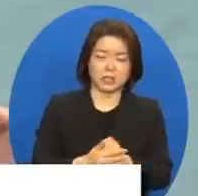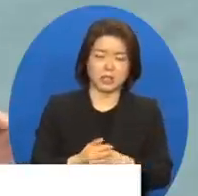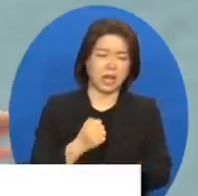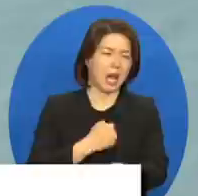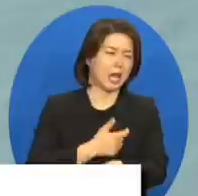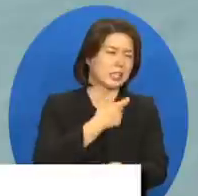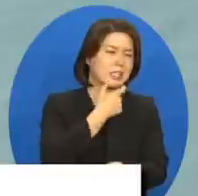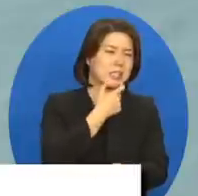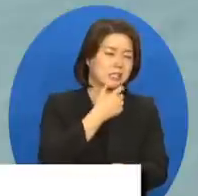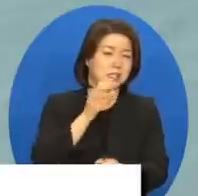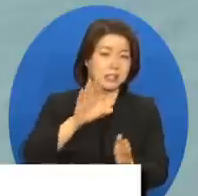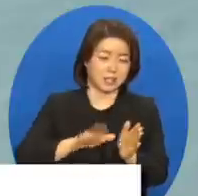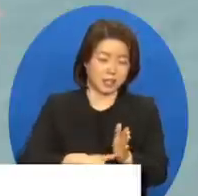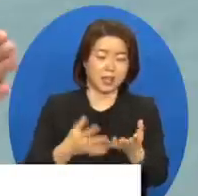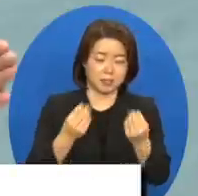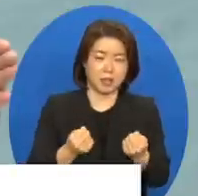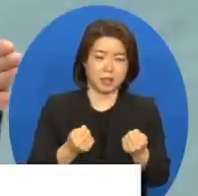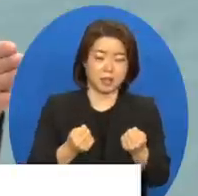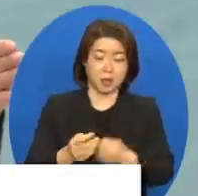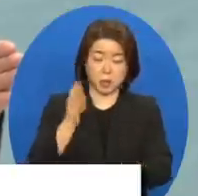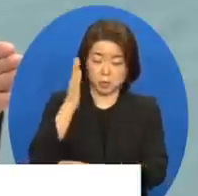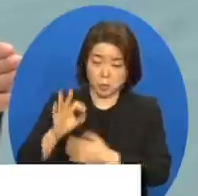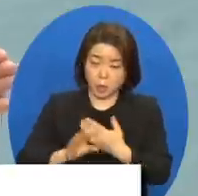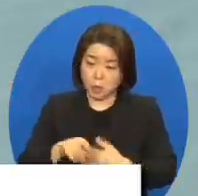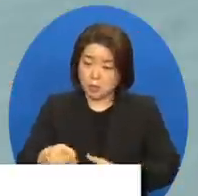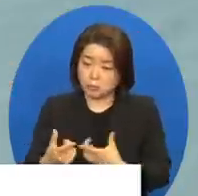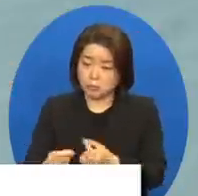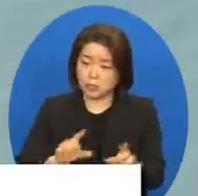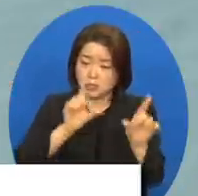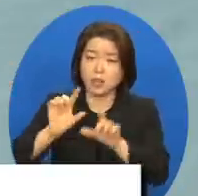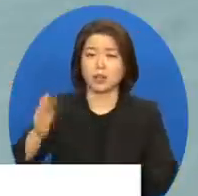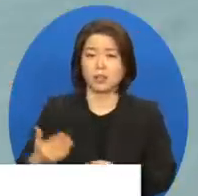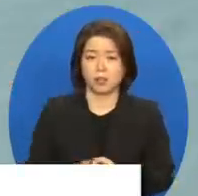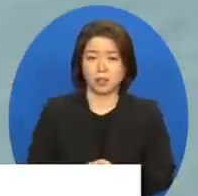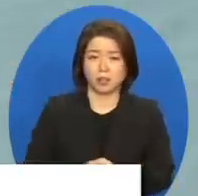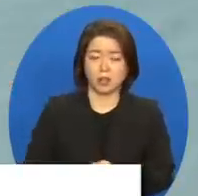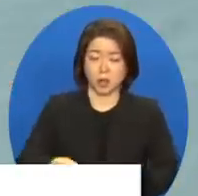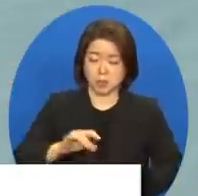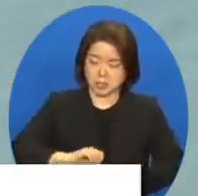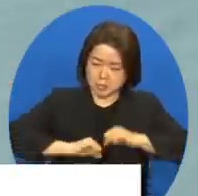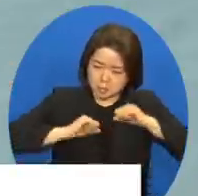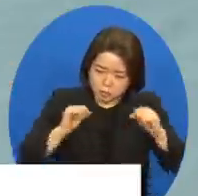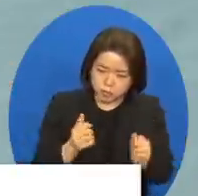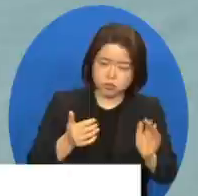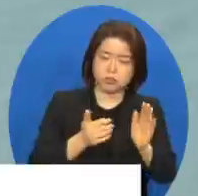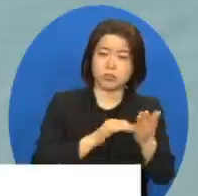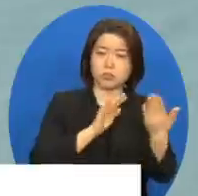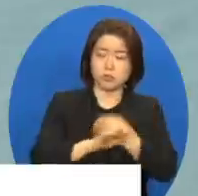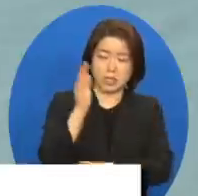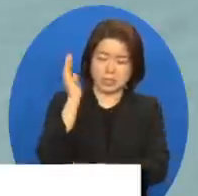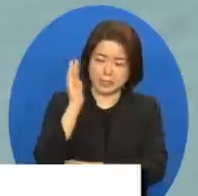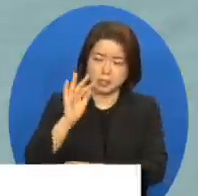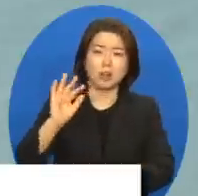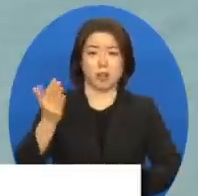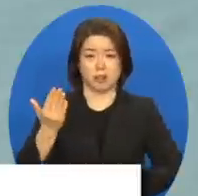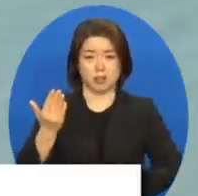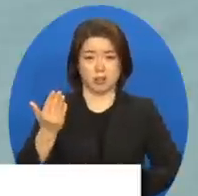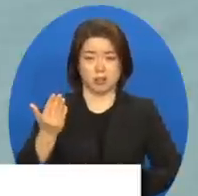싶지 않았어요. 설교를 하면 그렇게 살아야 되는 거고, 그렇게 먼저 순종하고 난 다음에서 설교를 해야 되는